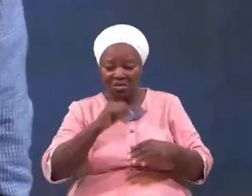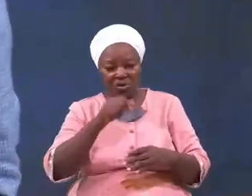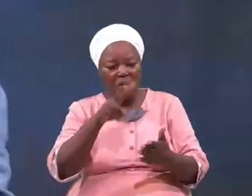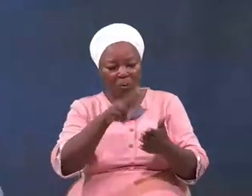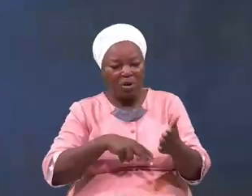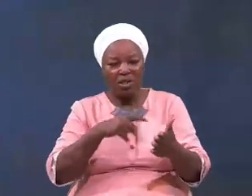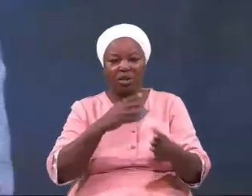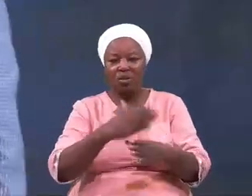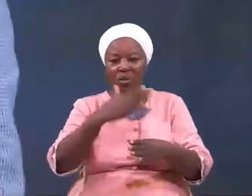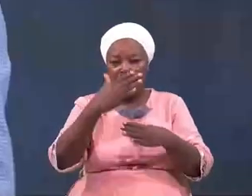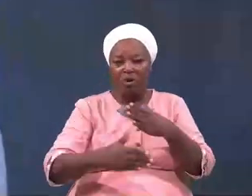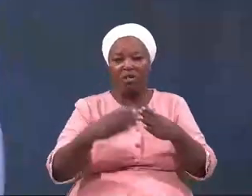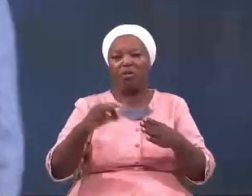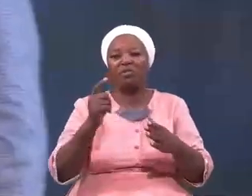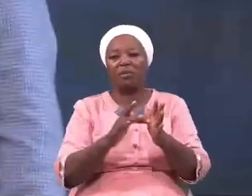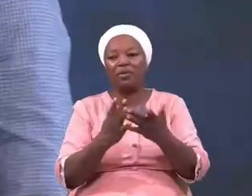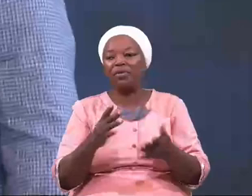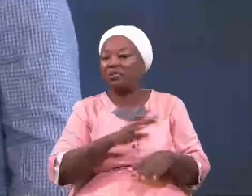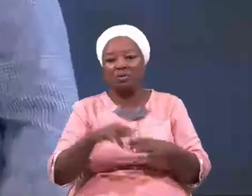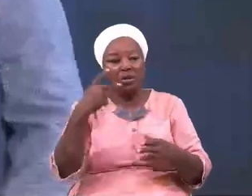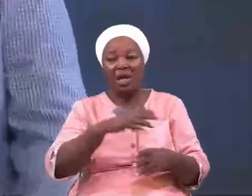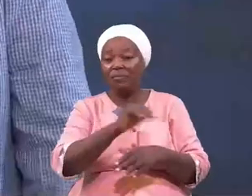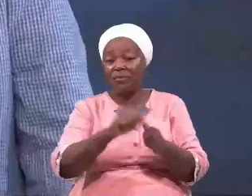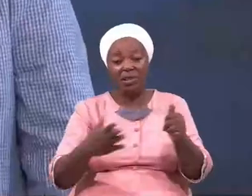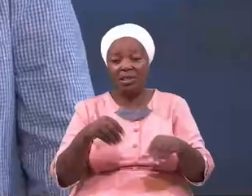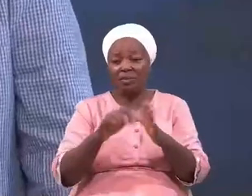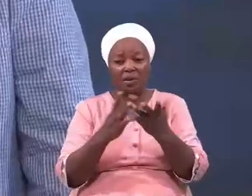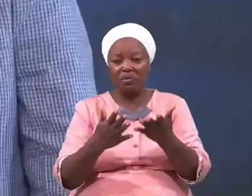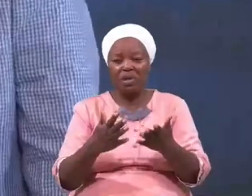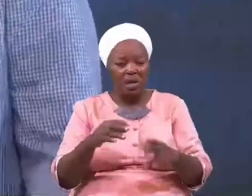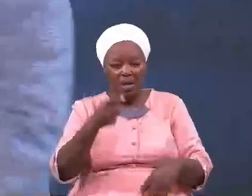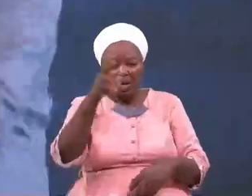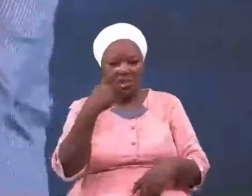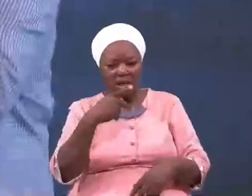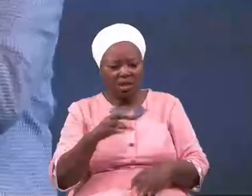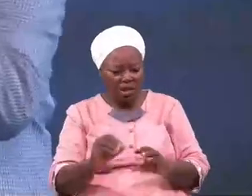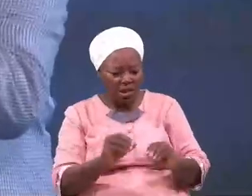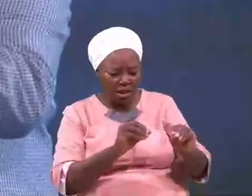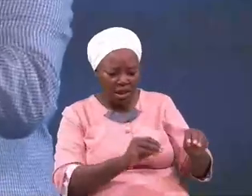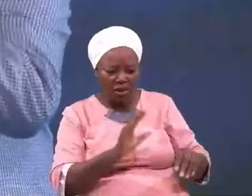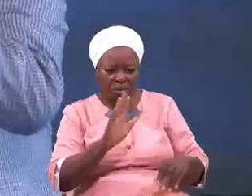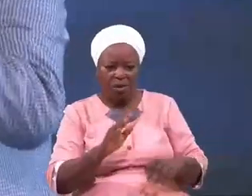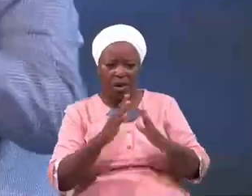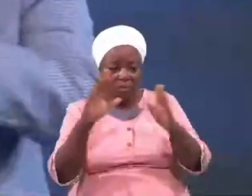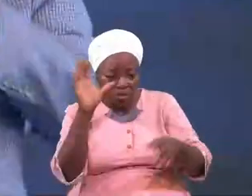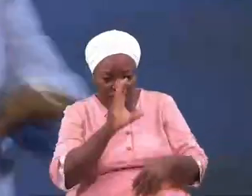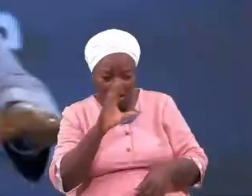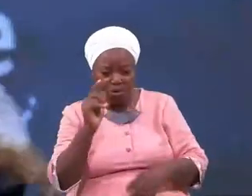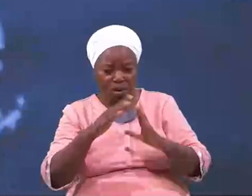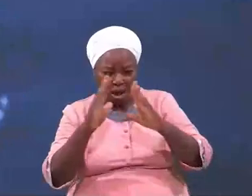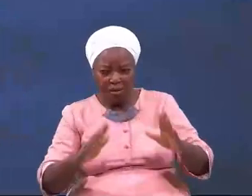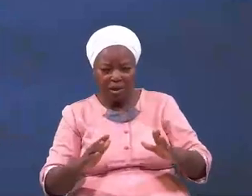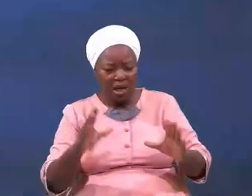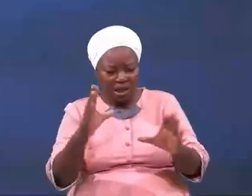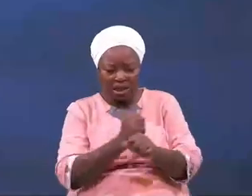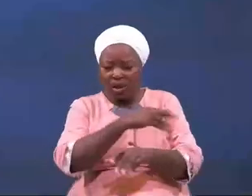Les gens qui disent cela n'ont pas lu tout le chapitre. Dieu a dit, allez fouiller votre maison, faites